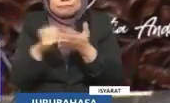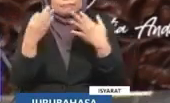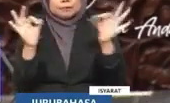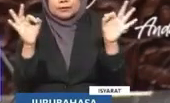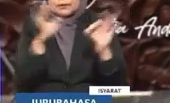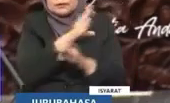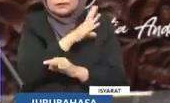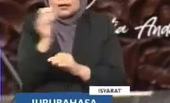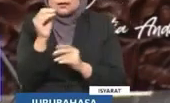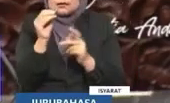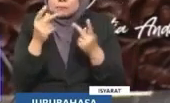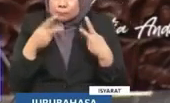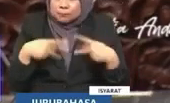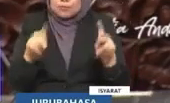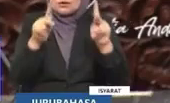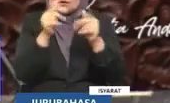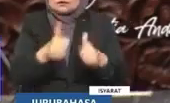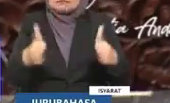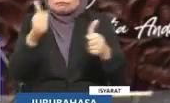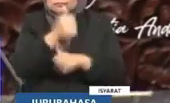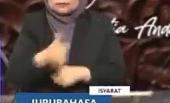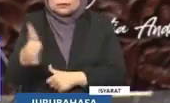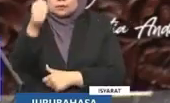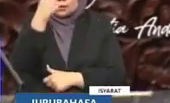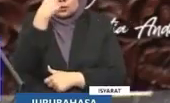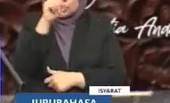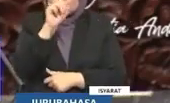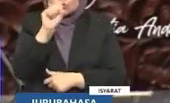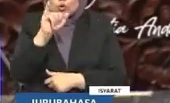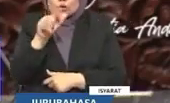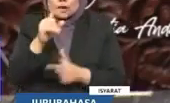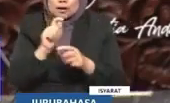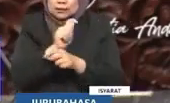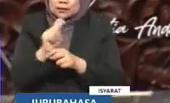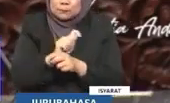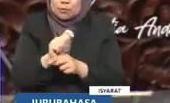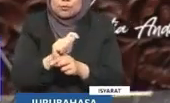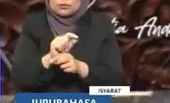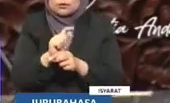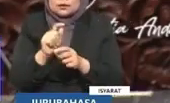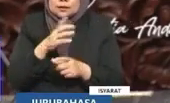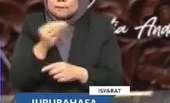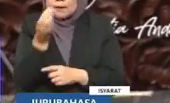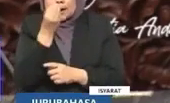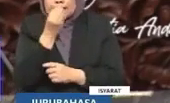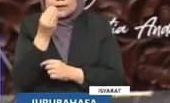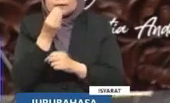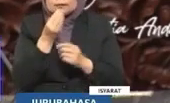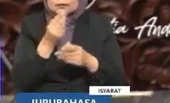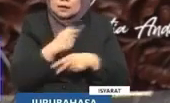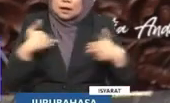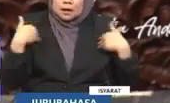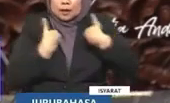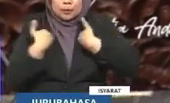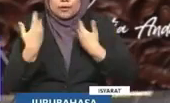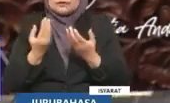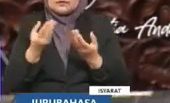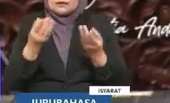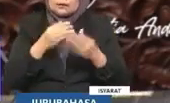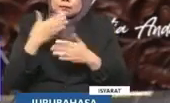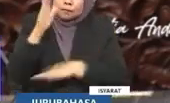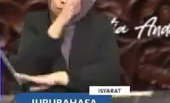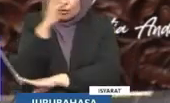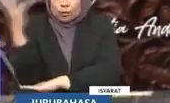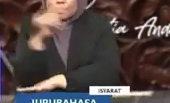dana Fretilin ke atas empat community merangkum misoya gandum jagung makanan ternak kan berasaskan hewan dan